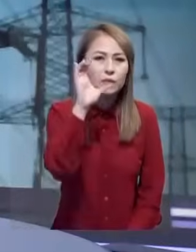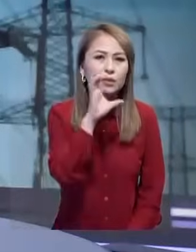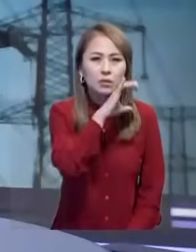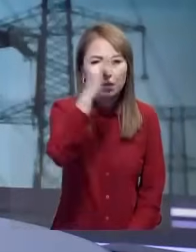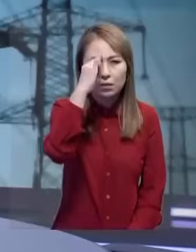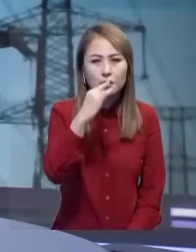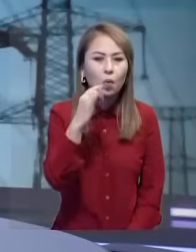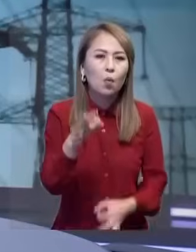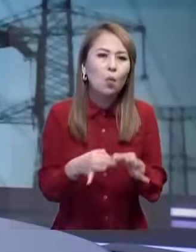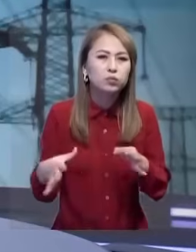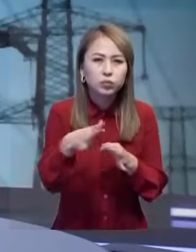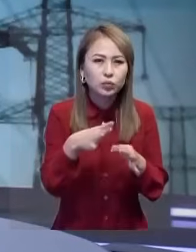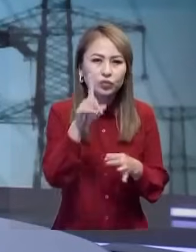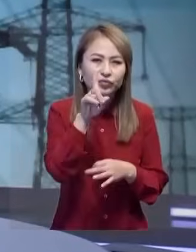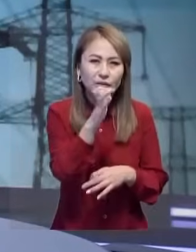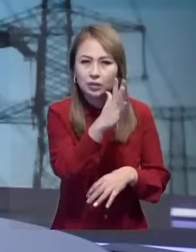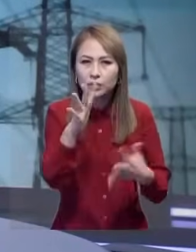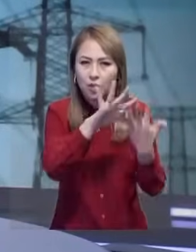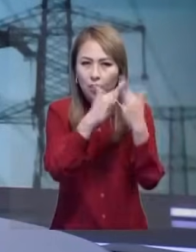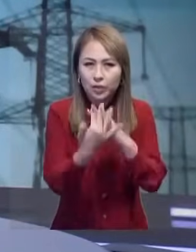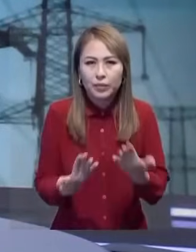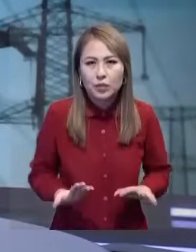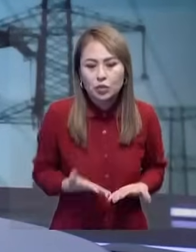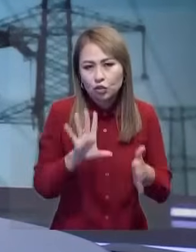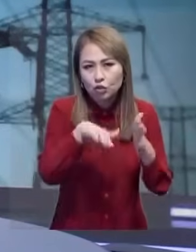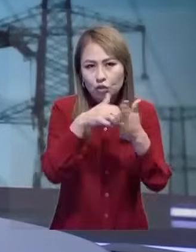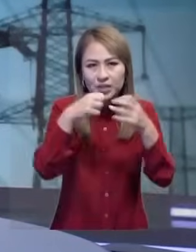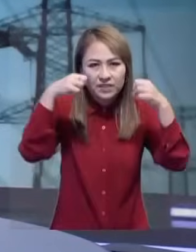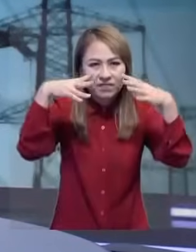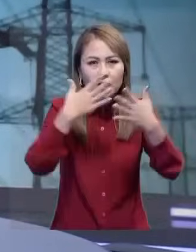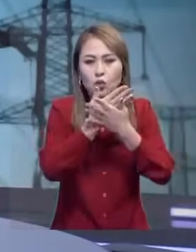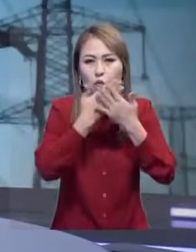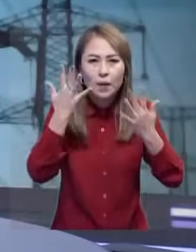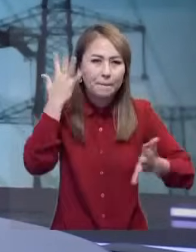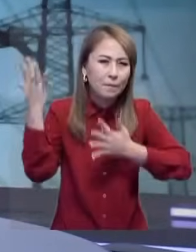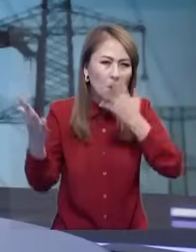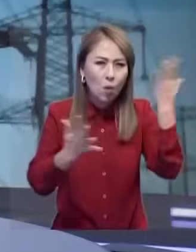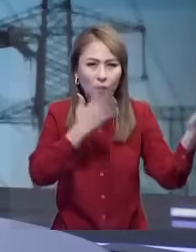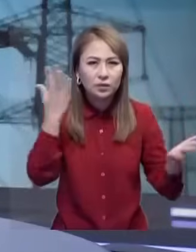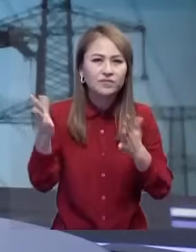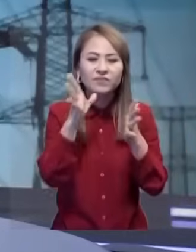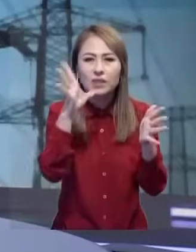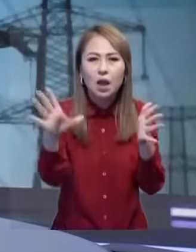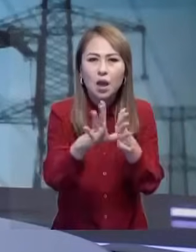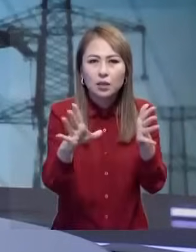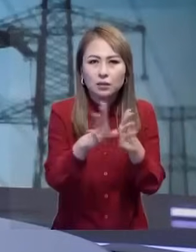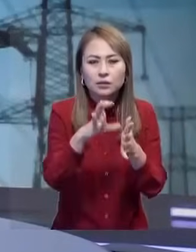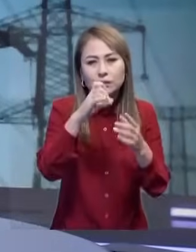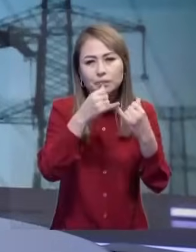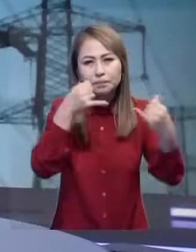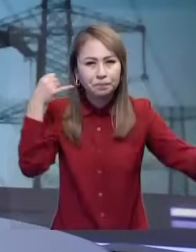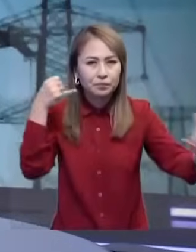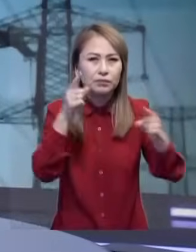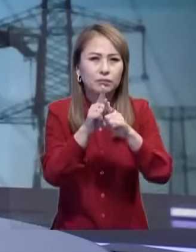Солтүстік Қазақстан облысында 100-ден астам ауылда бірнеше күннен бері жарық жоқ. Өңірде боран соғып, екпінді желден электр сымдарына